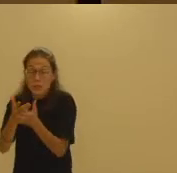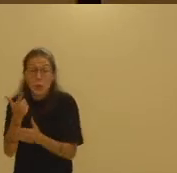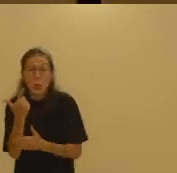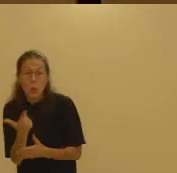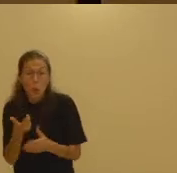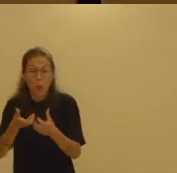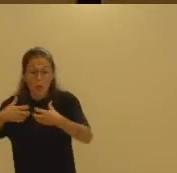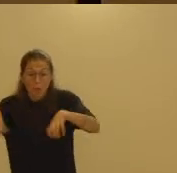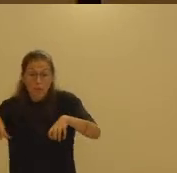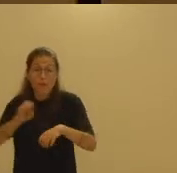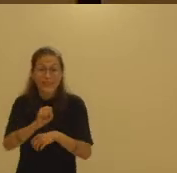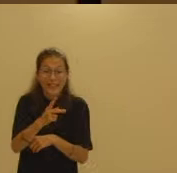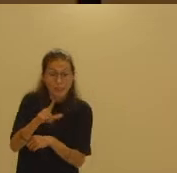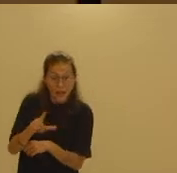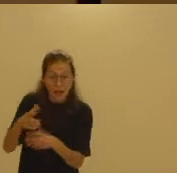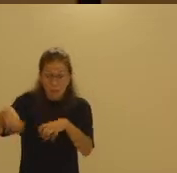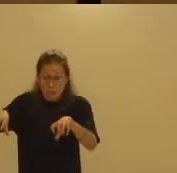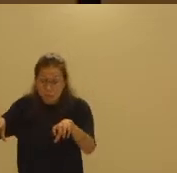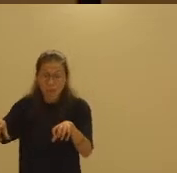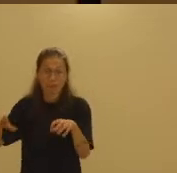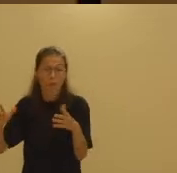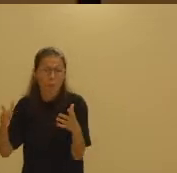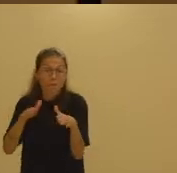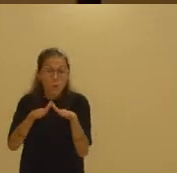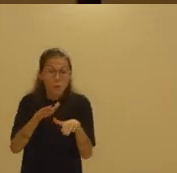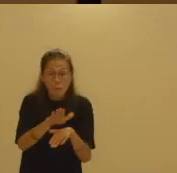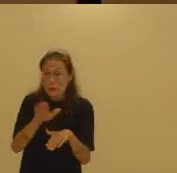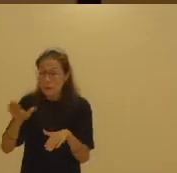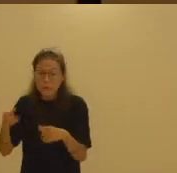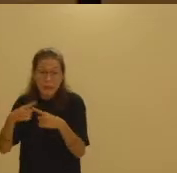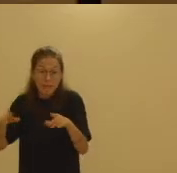différents. Donc, c'est la raison pour laquelle on retire la délibération.